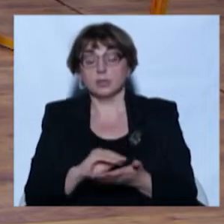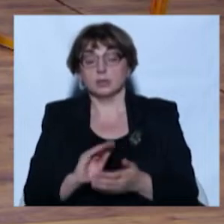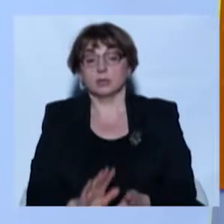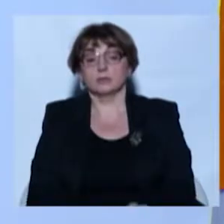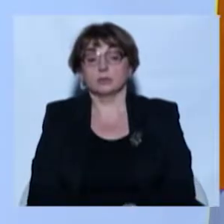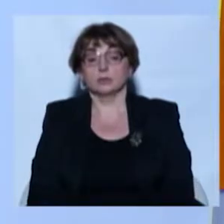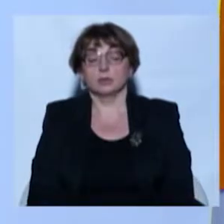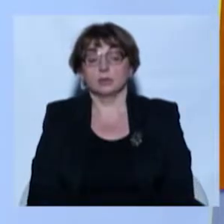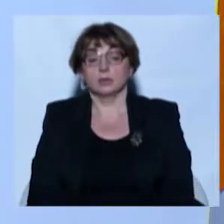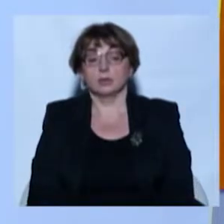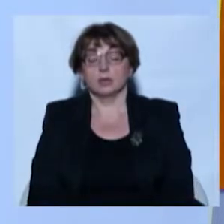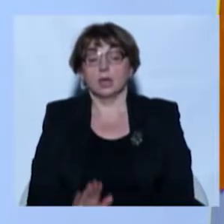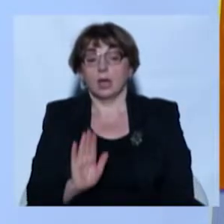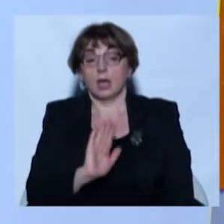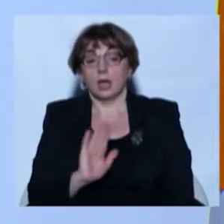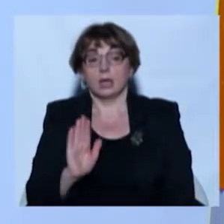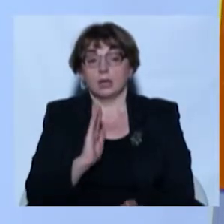არ აქვს